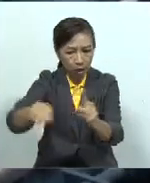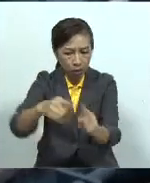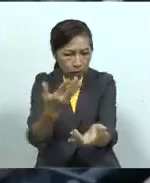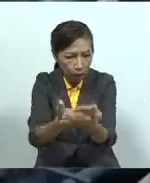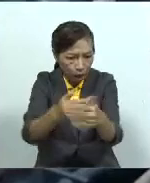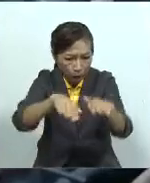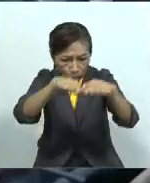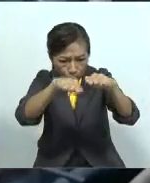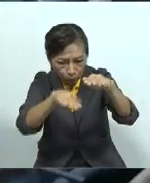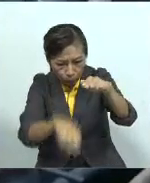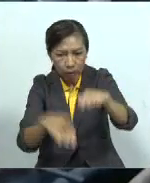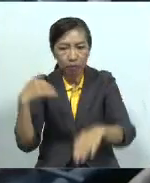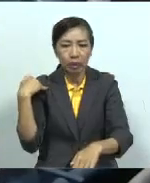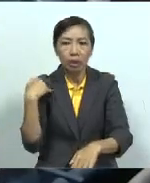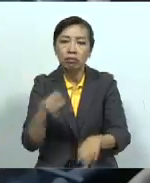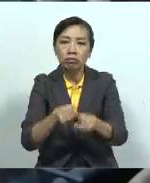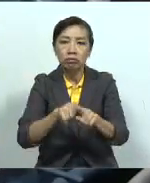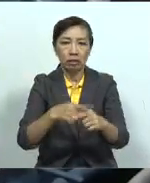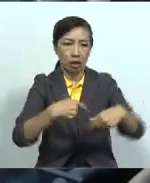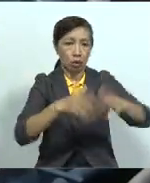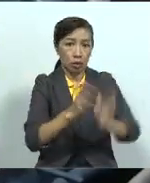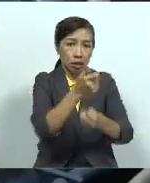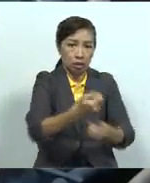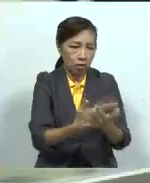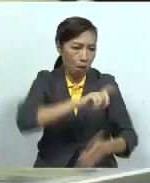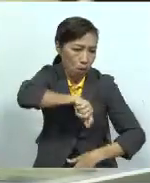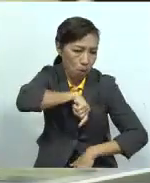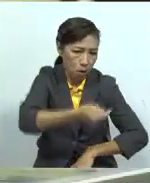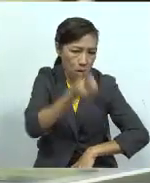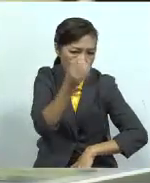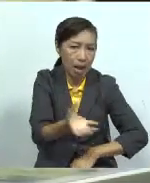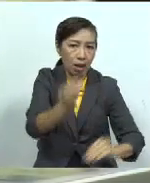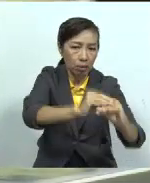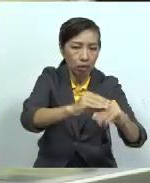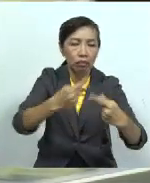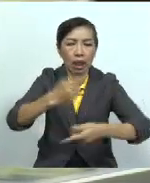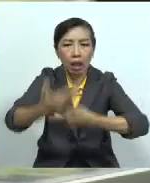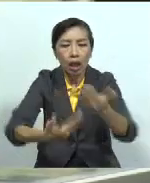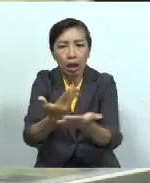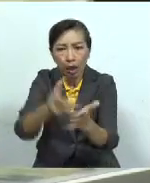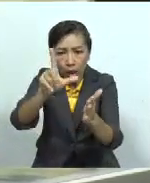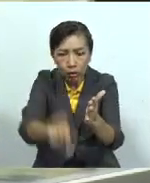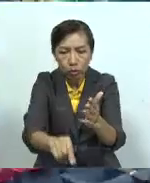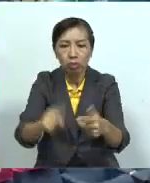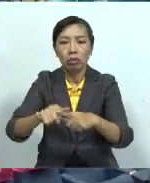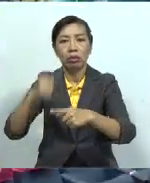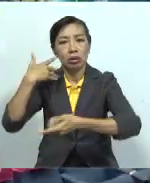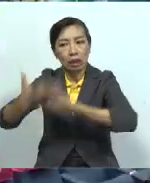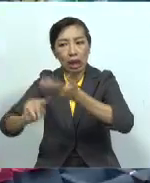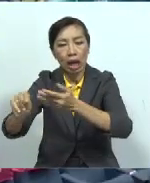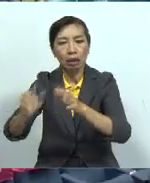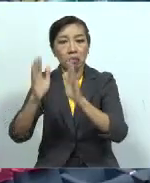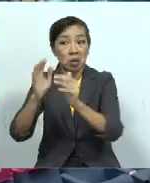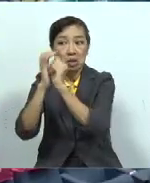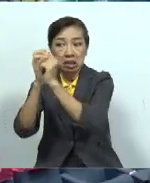าต่ำลงทั้งจากปัญหาต้นทุนที่สูงขึ้นปัญหากลไกทางตลาดและปัญหาการกดราคารับซื้อจากพ่อค้าช